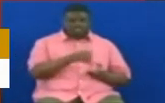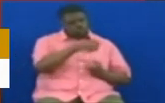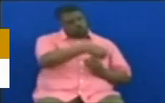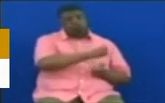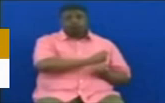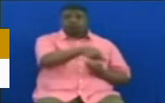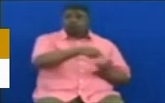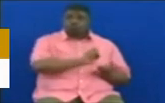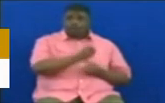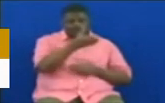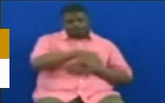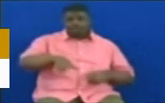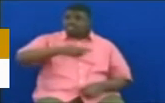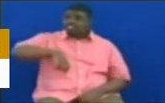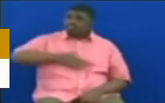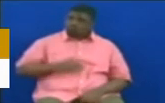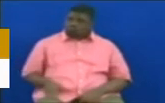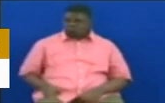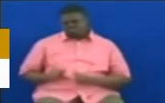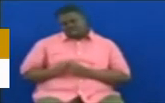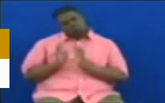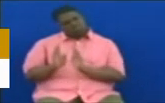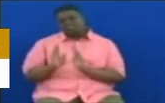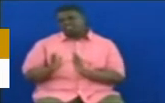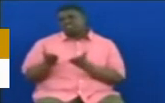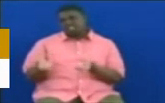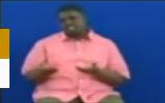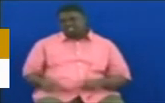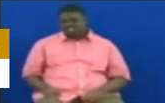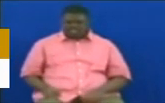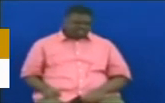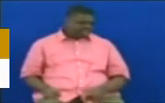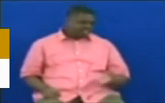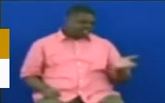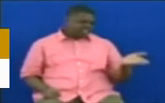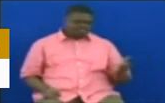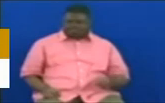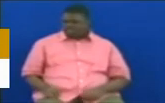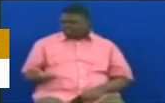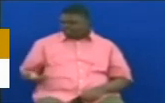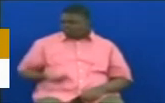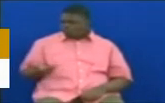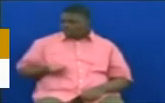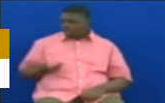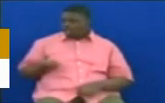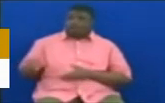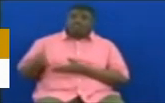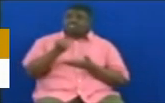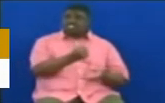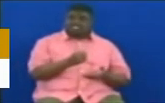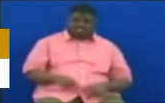EEZ. Kwa ni mambo yale. Foreign vessels access, foreign vessels